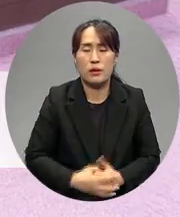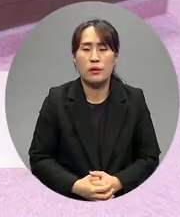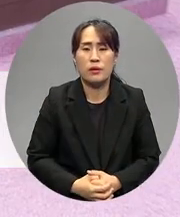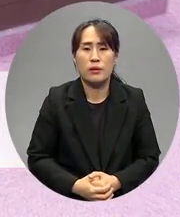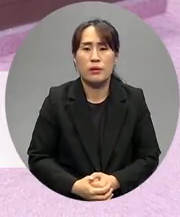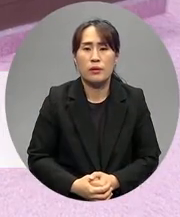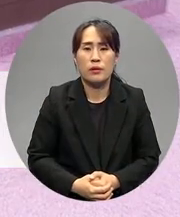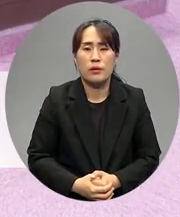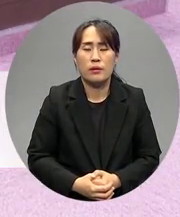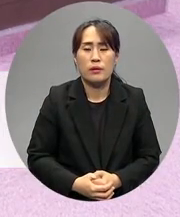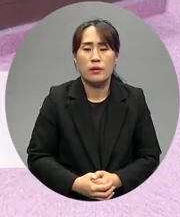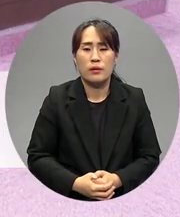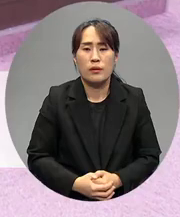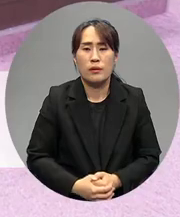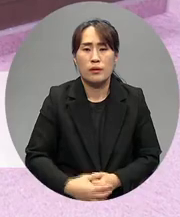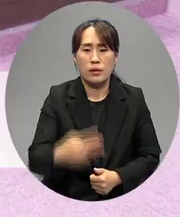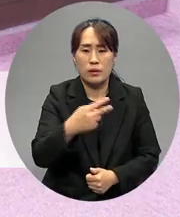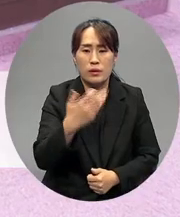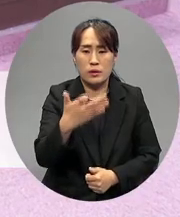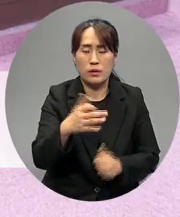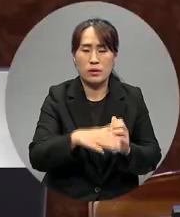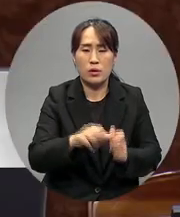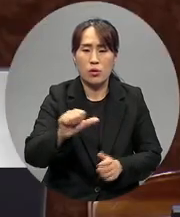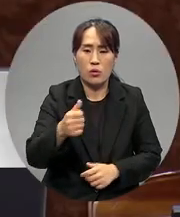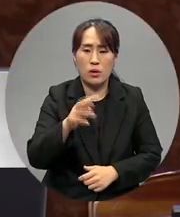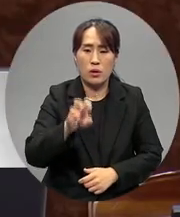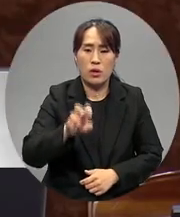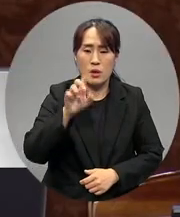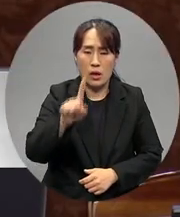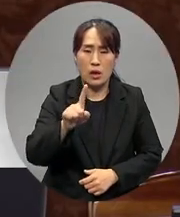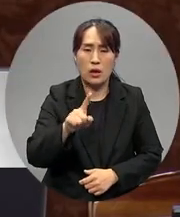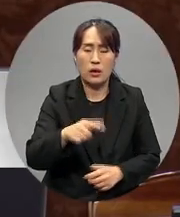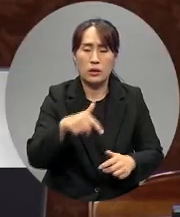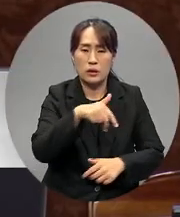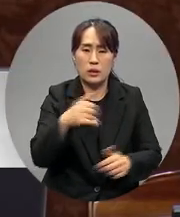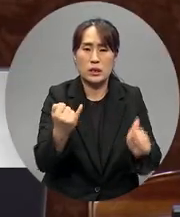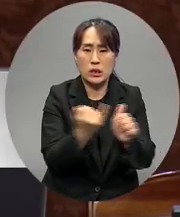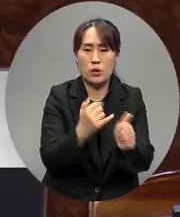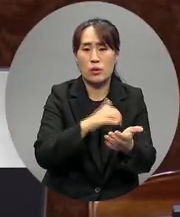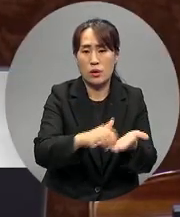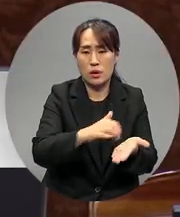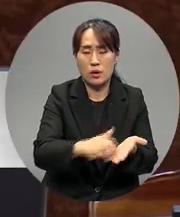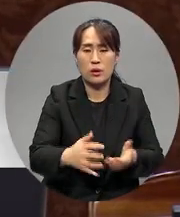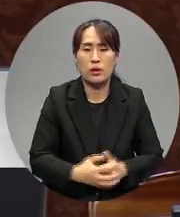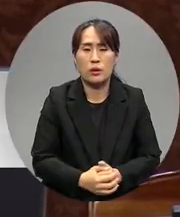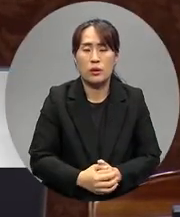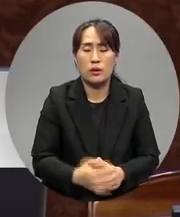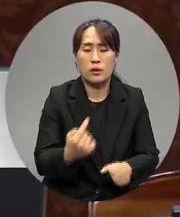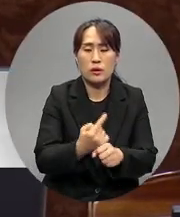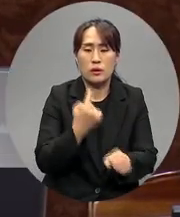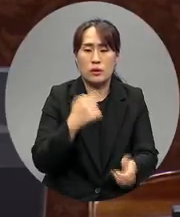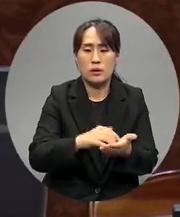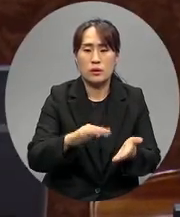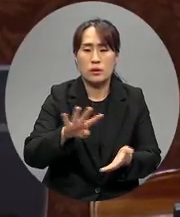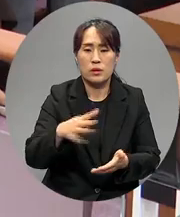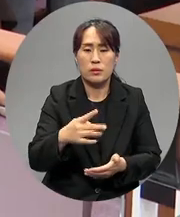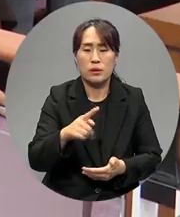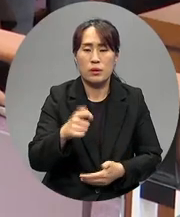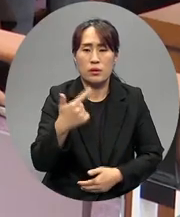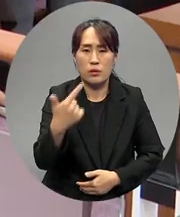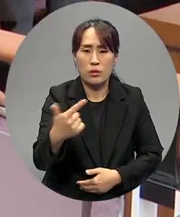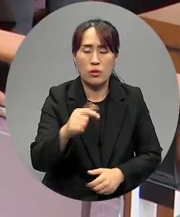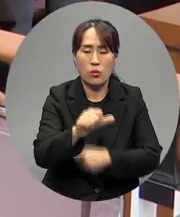주장했습니다. 지난 2019년 531건이었던 제천의 혼인 건수는 지난해